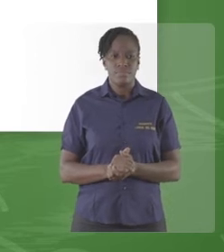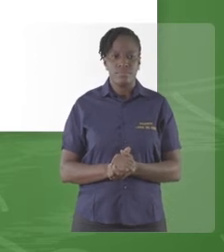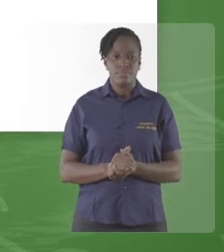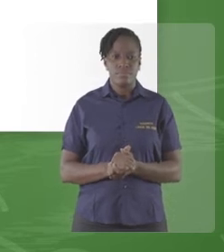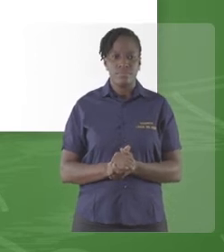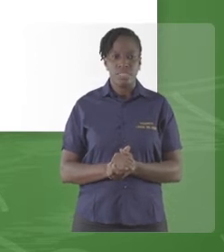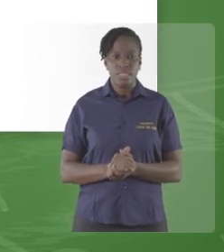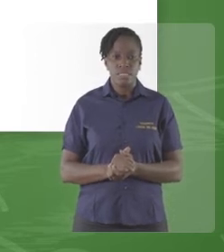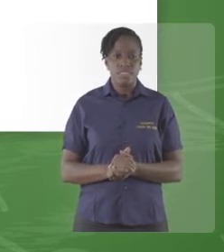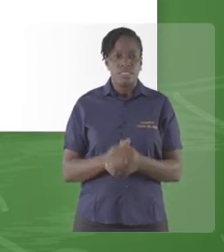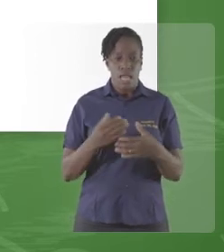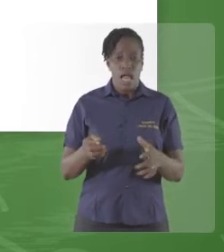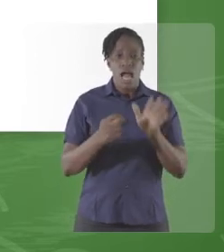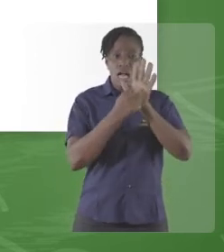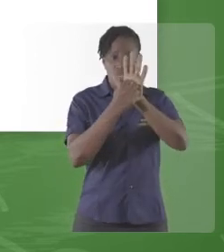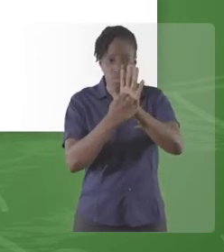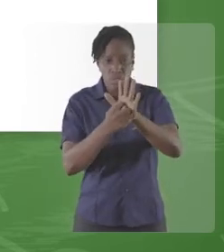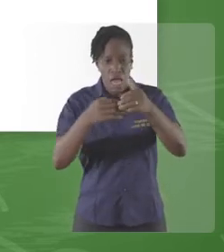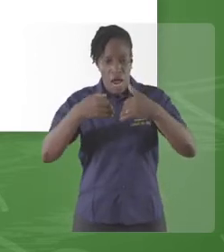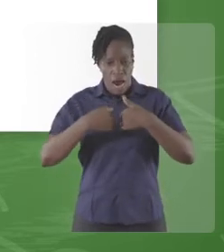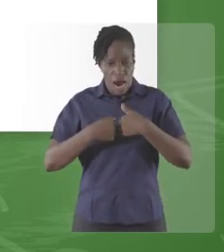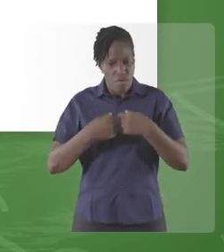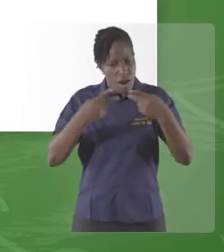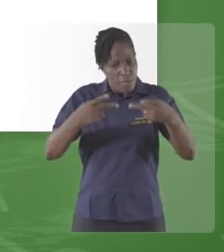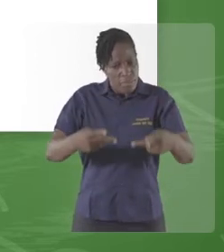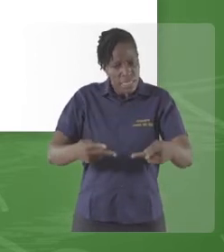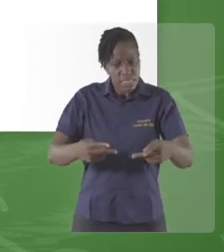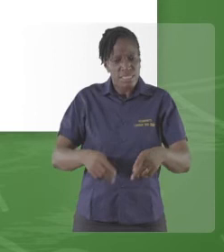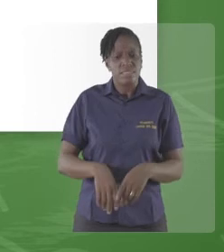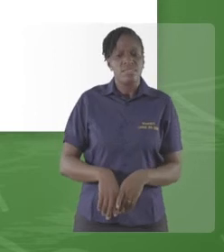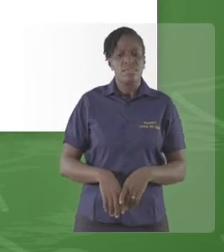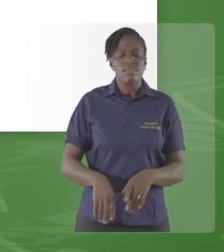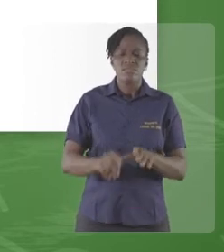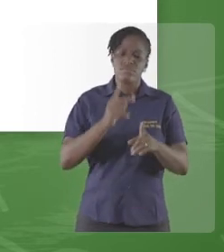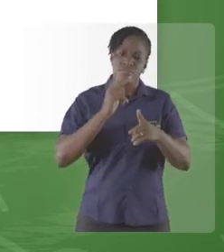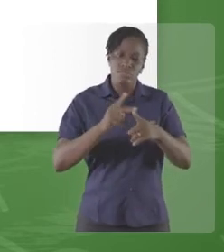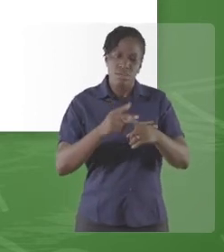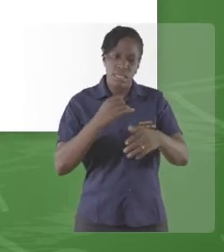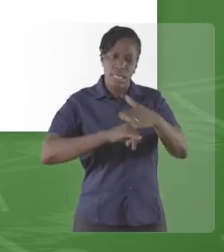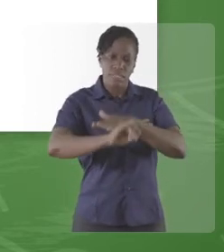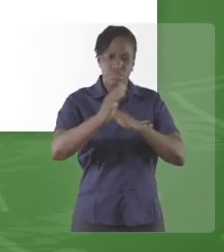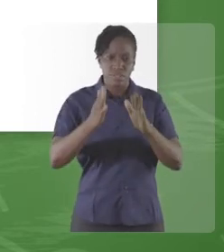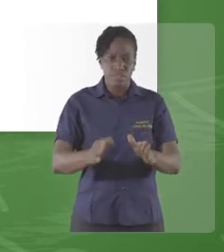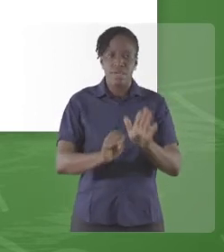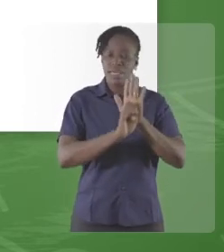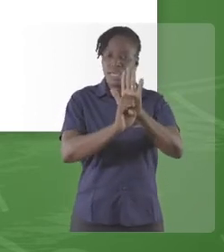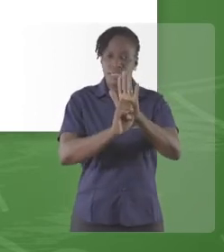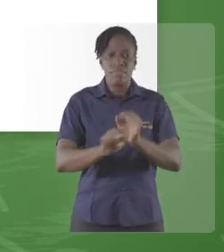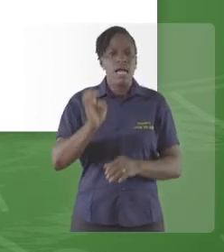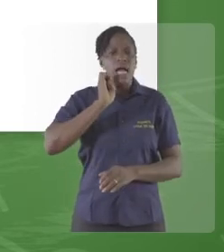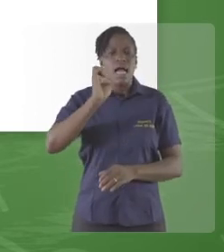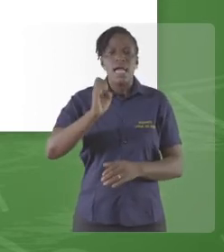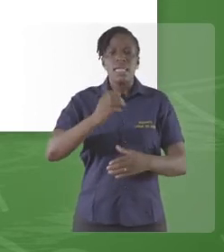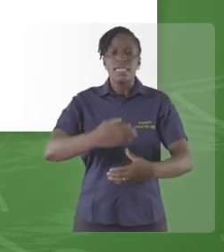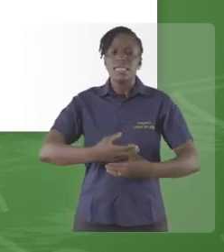À ces signes s'ajoute la présence d'un verbe introducteur. Exemple,